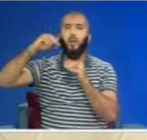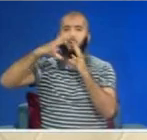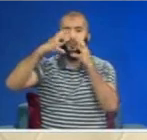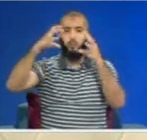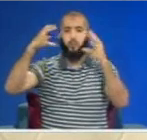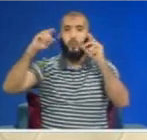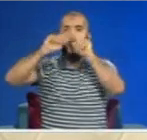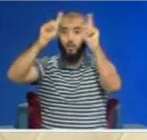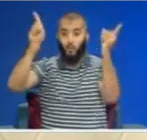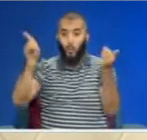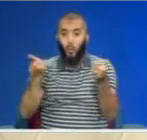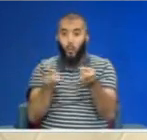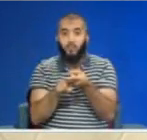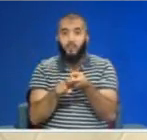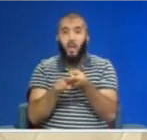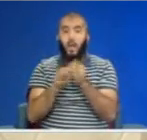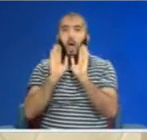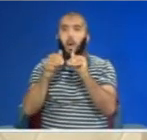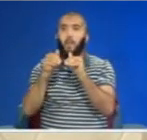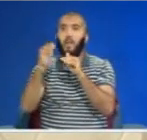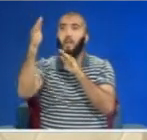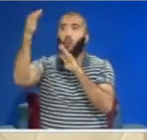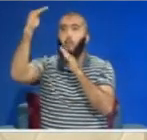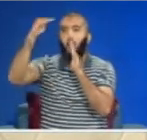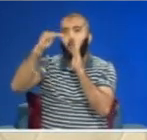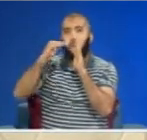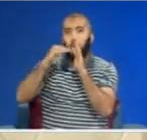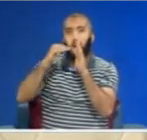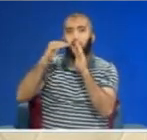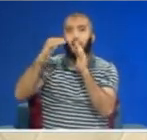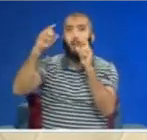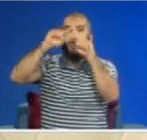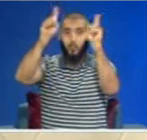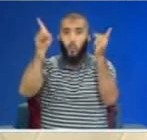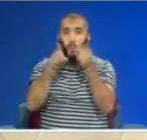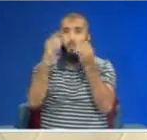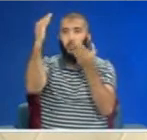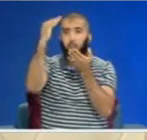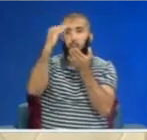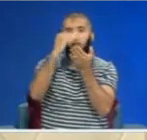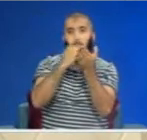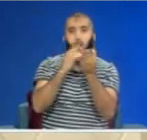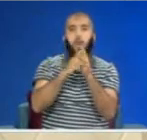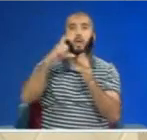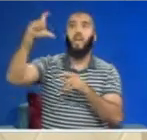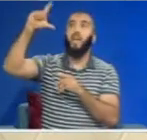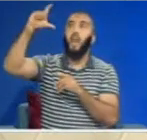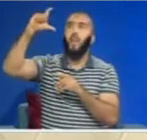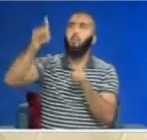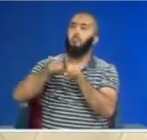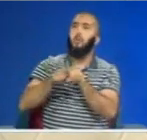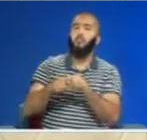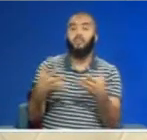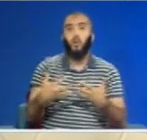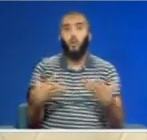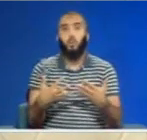كالعرجون القديم. يعني قالوا هذا أدق. نحن في تتبعنا للقمر واستهلاله ونموه